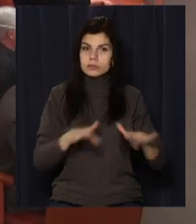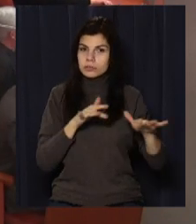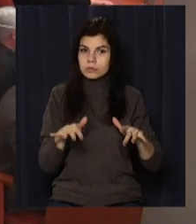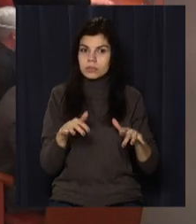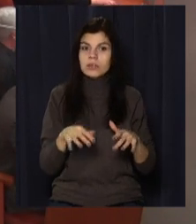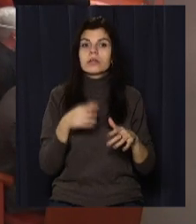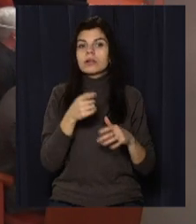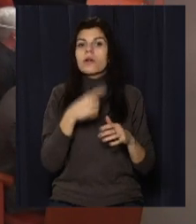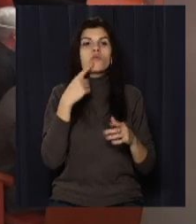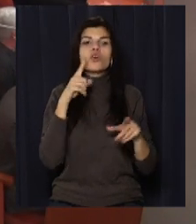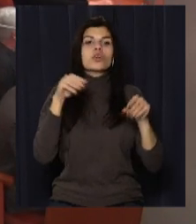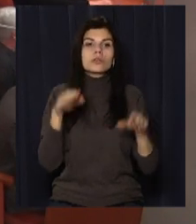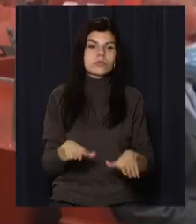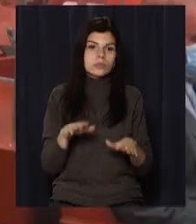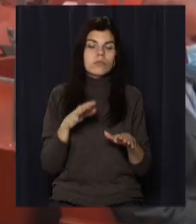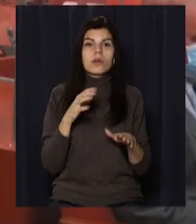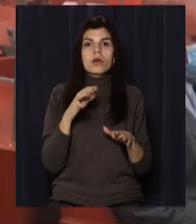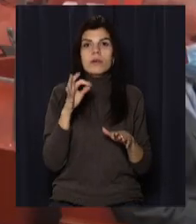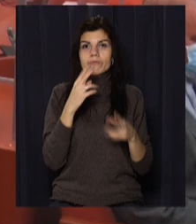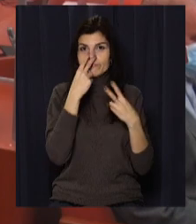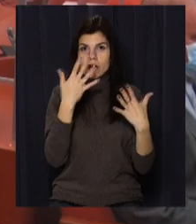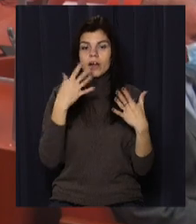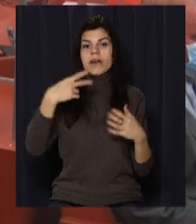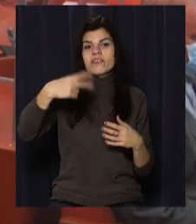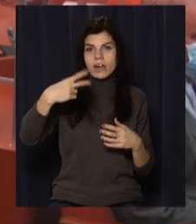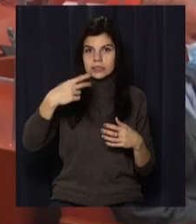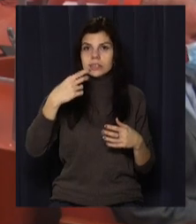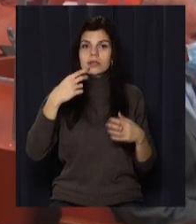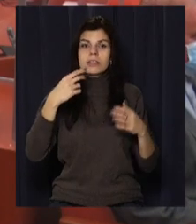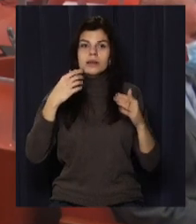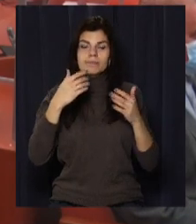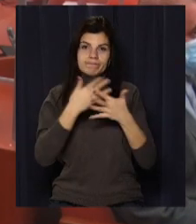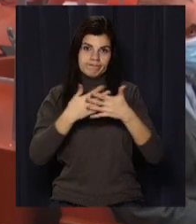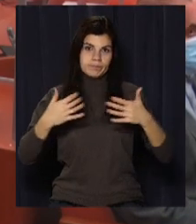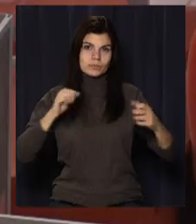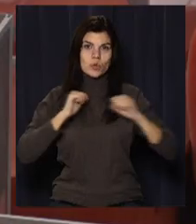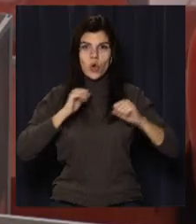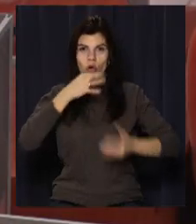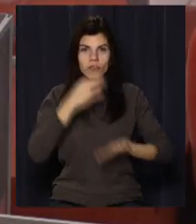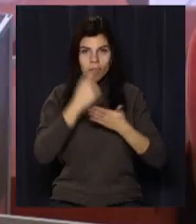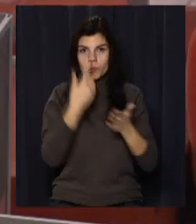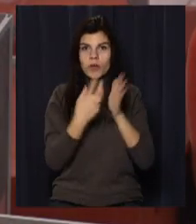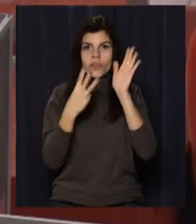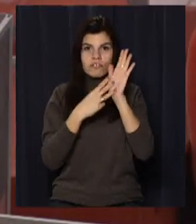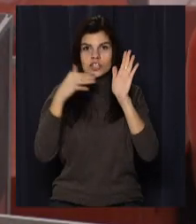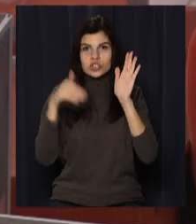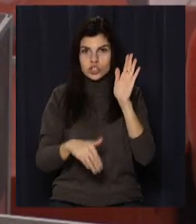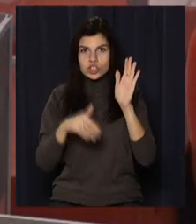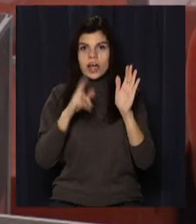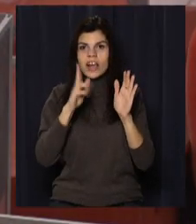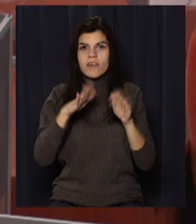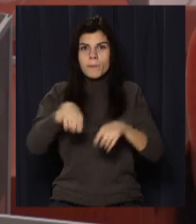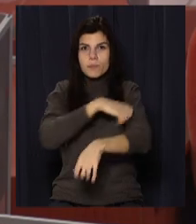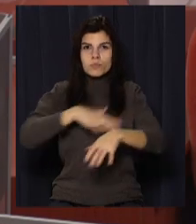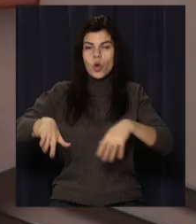на ProZorro 20 комунальних будівель загальною площею понад 8,5 тисяч квадратних метрів. Усі вони